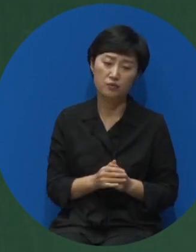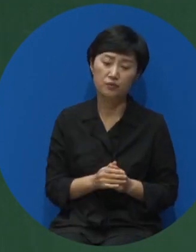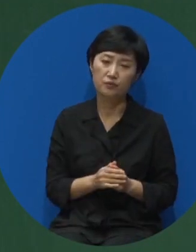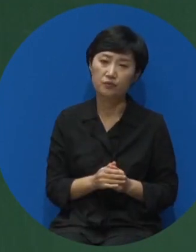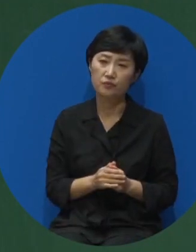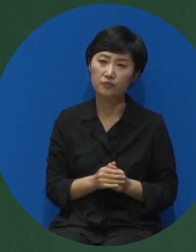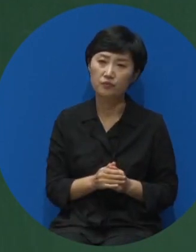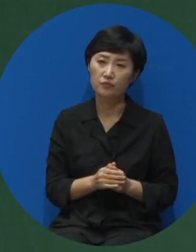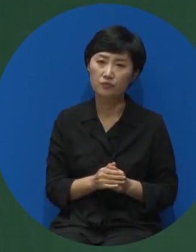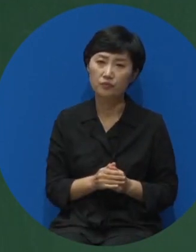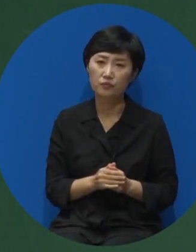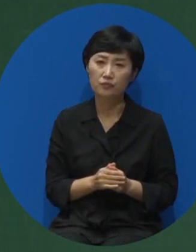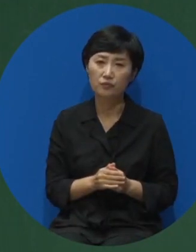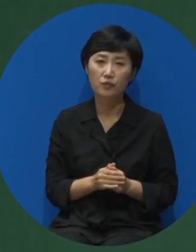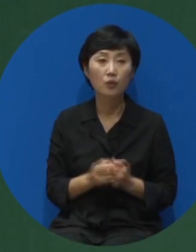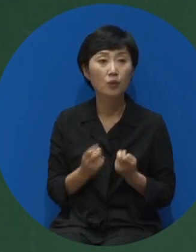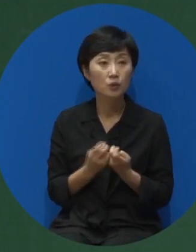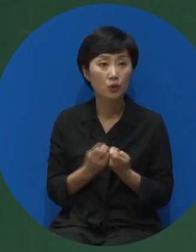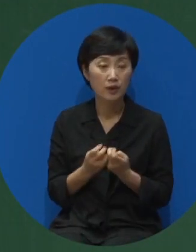ではどこから出てくるかご覧いただきたいと思います。